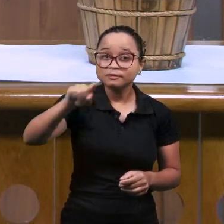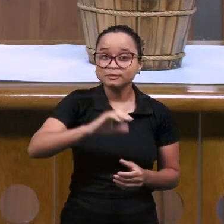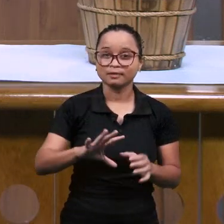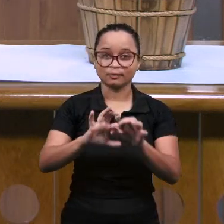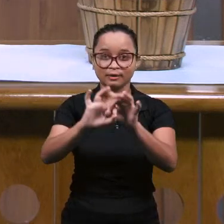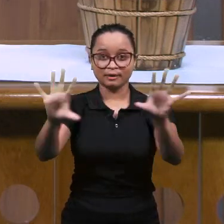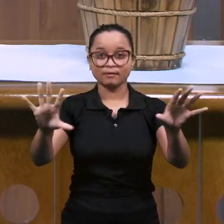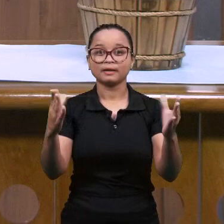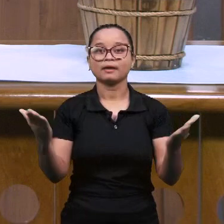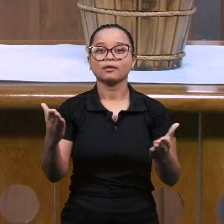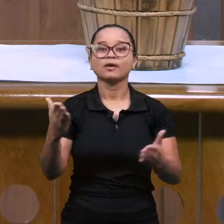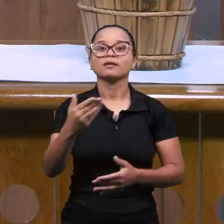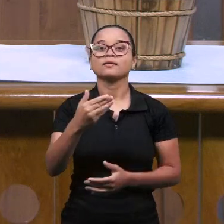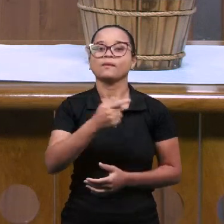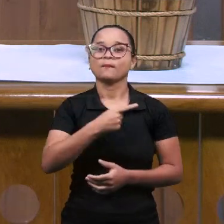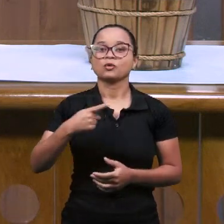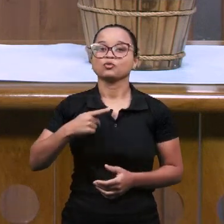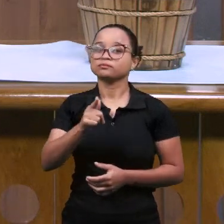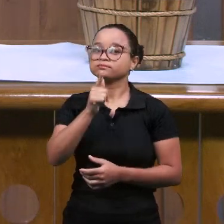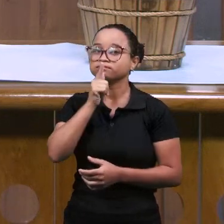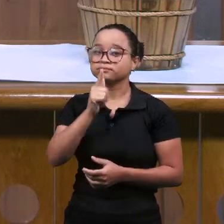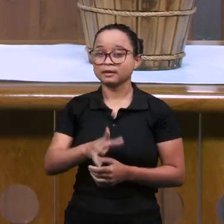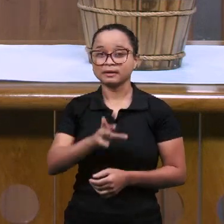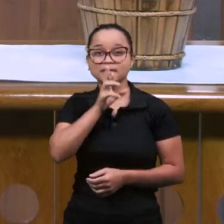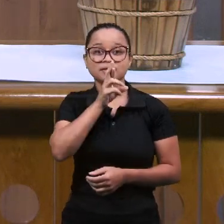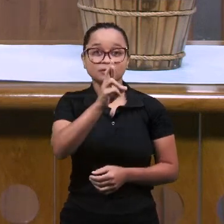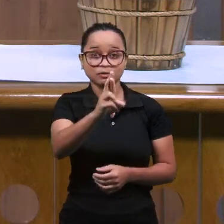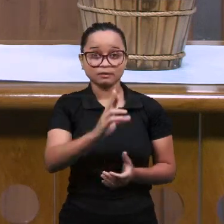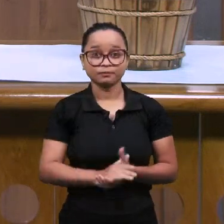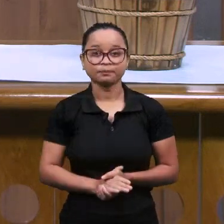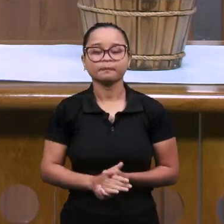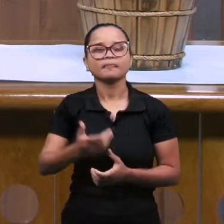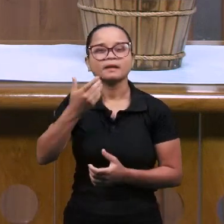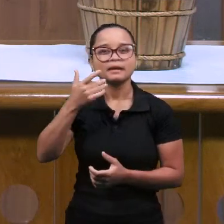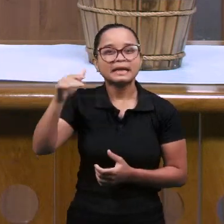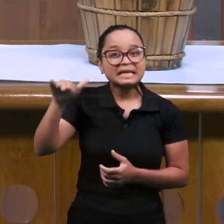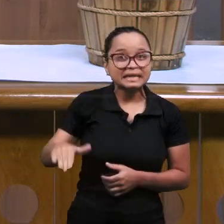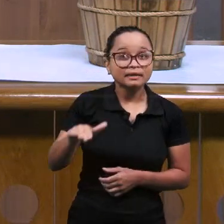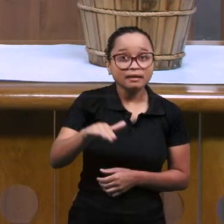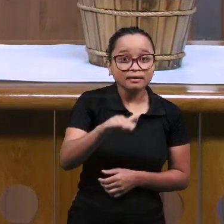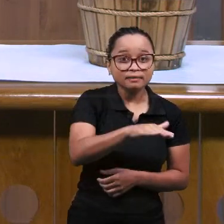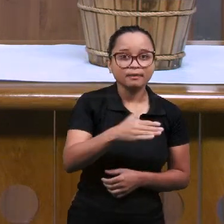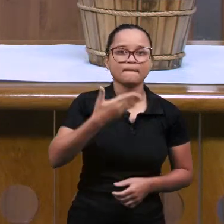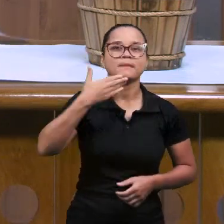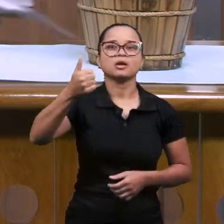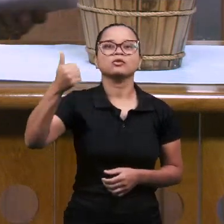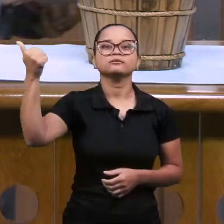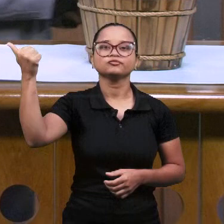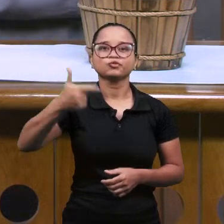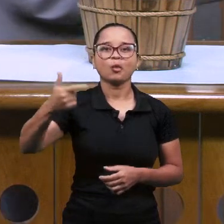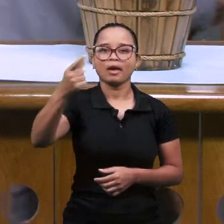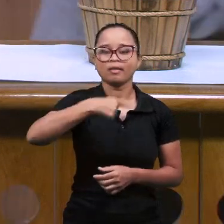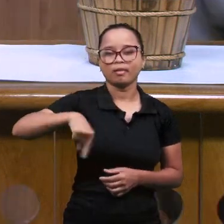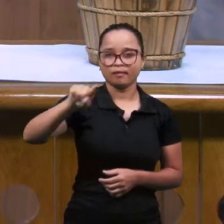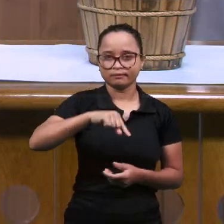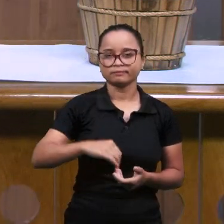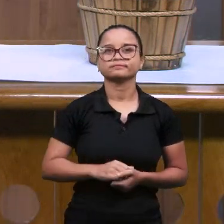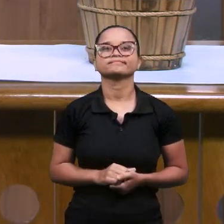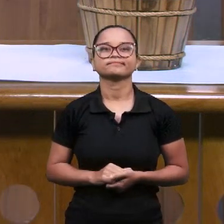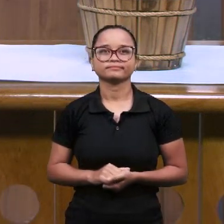maintenant, il y a le pasteur juste qui va apporter les réponses. Ils sont des enfants, d'ailleurs. Et mieux que nous-mêmes.